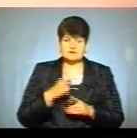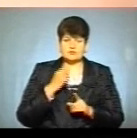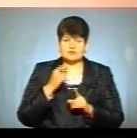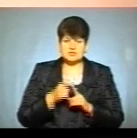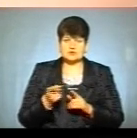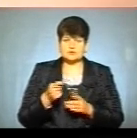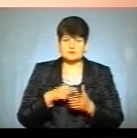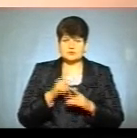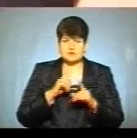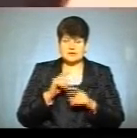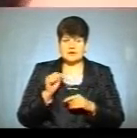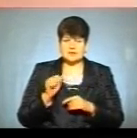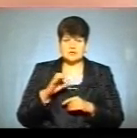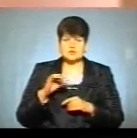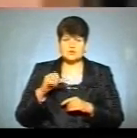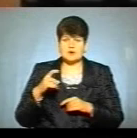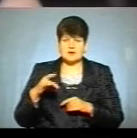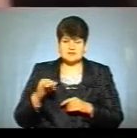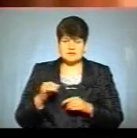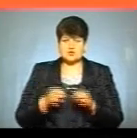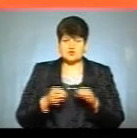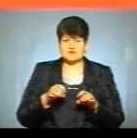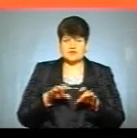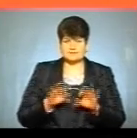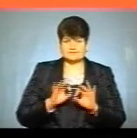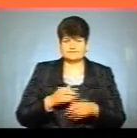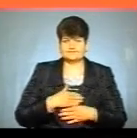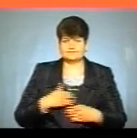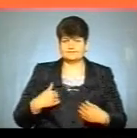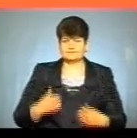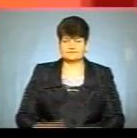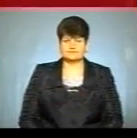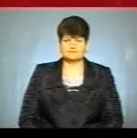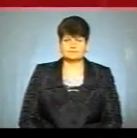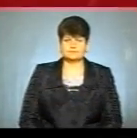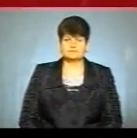Тернопільської міськради Аліна Сухарська судове рішення не коментувала.